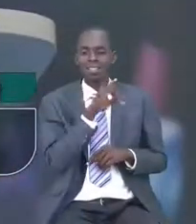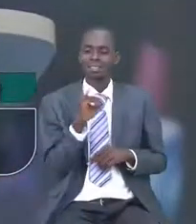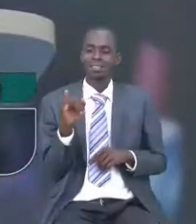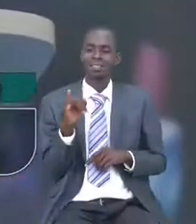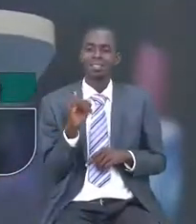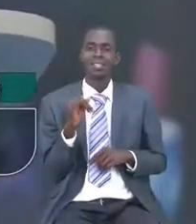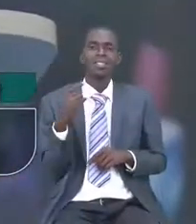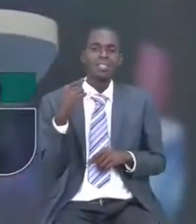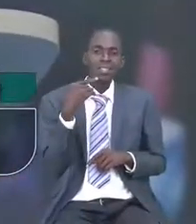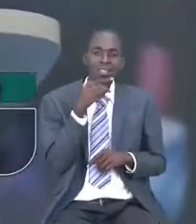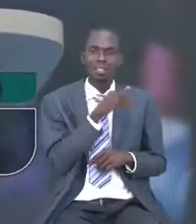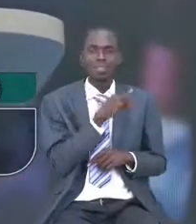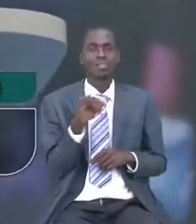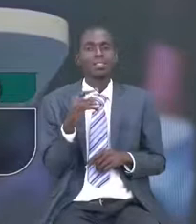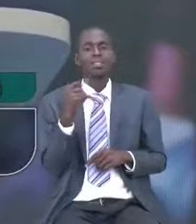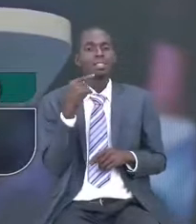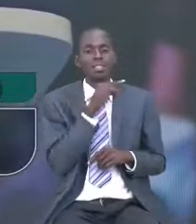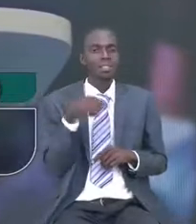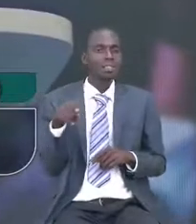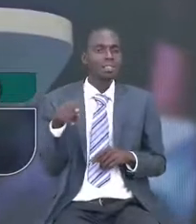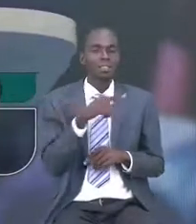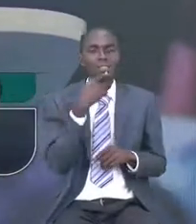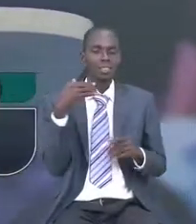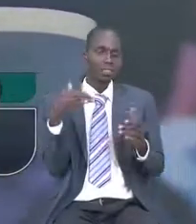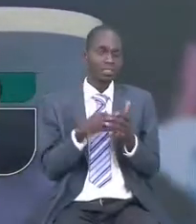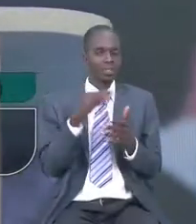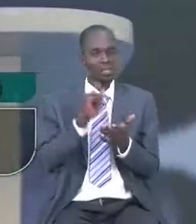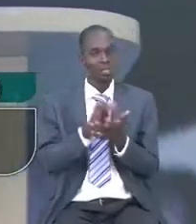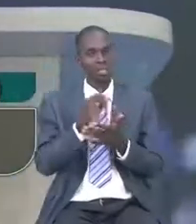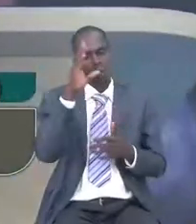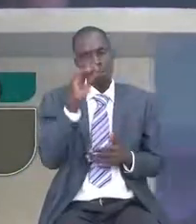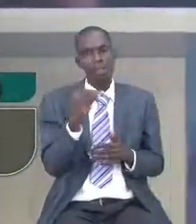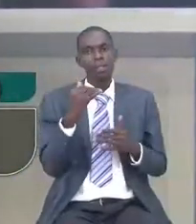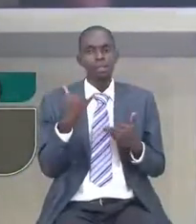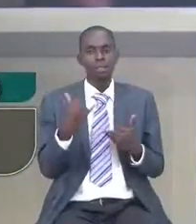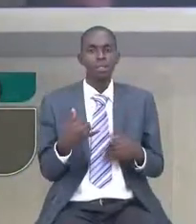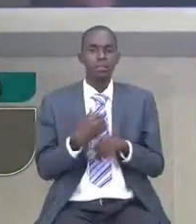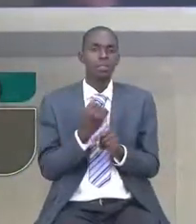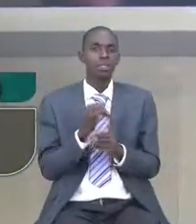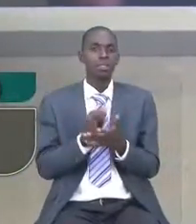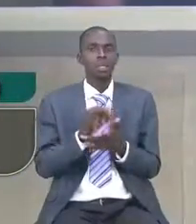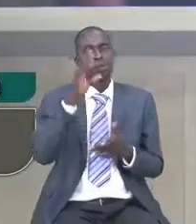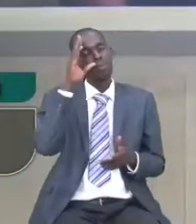les mensonges racontés contre lui. Maintenant, on fait